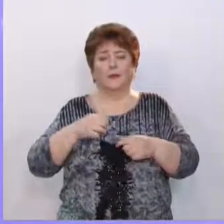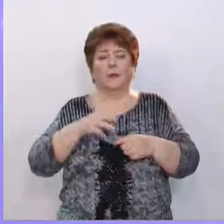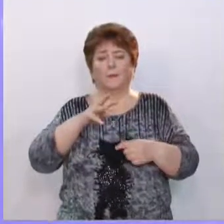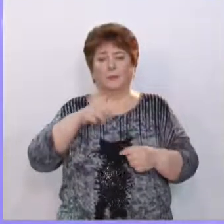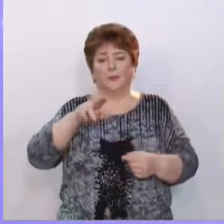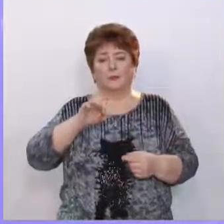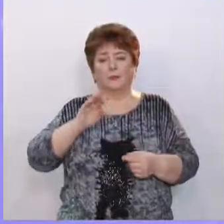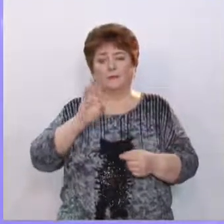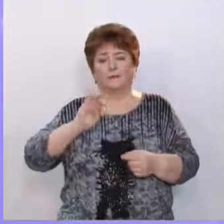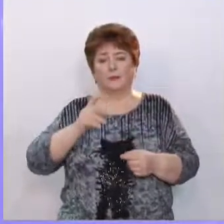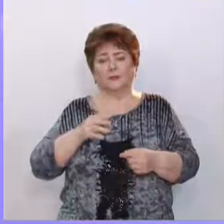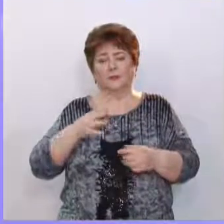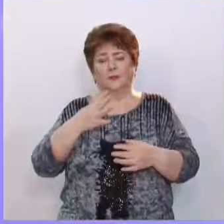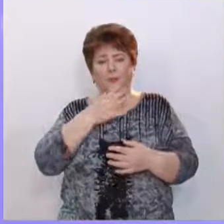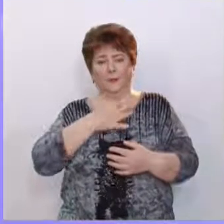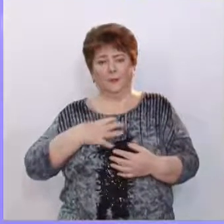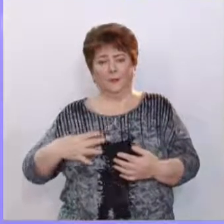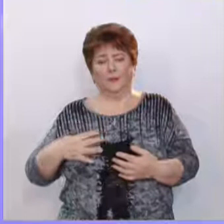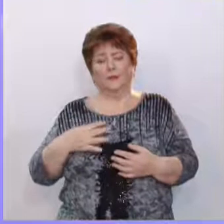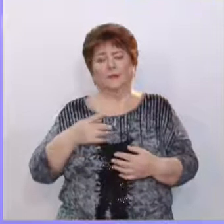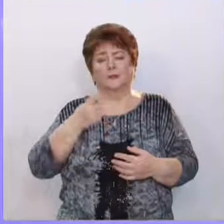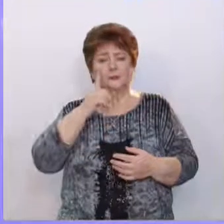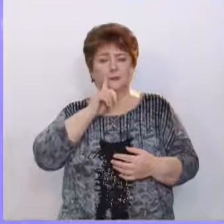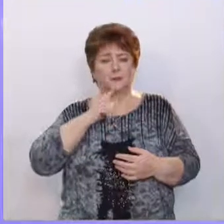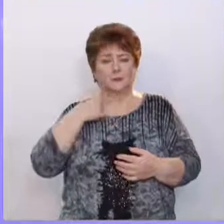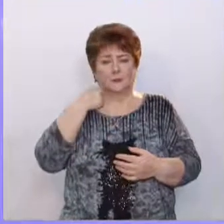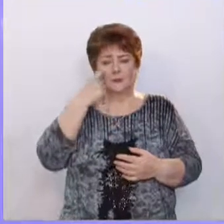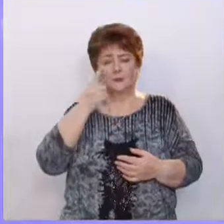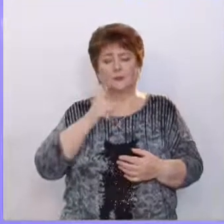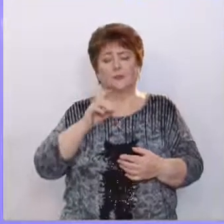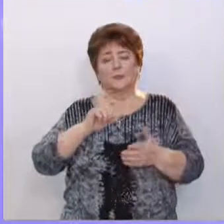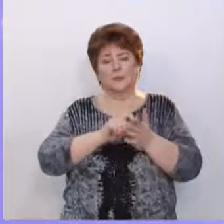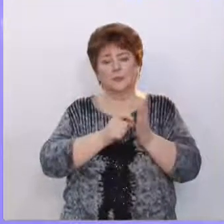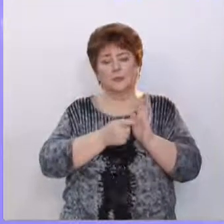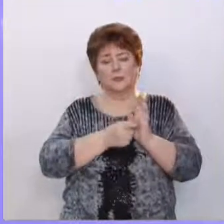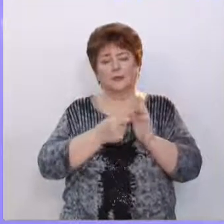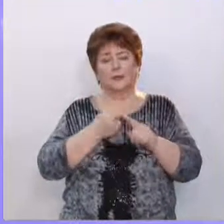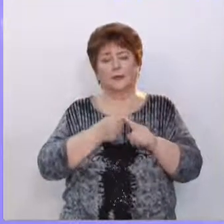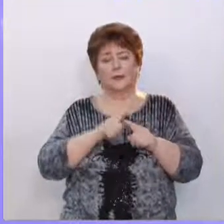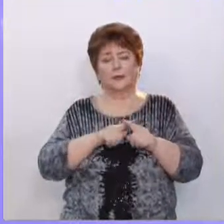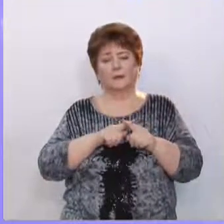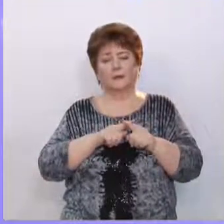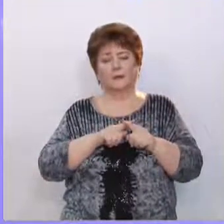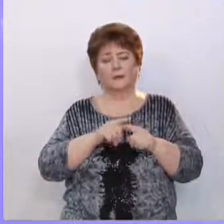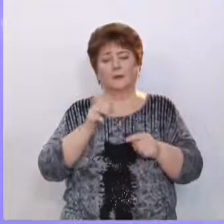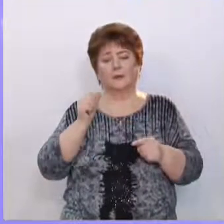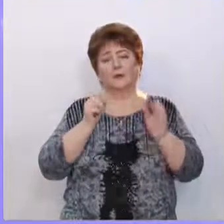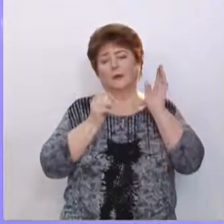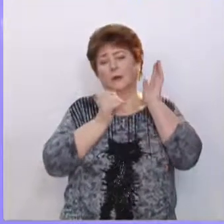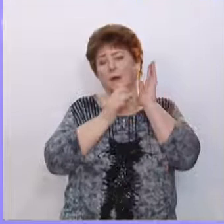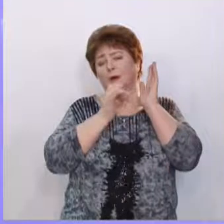медведь. Полосатый, сладкий, сахарный. Это